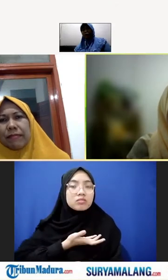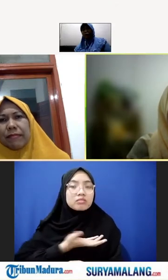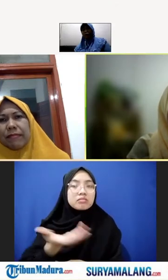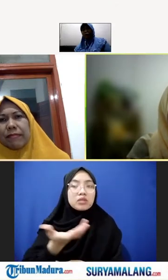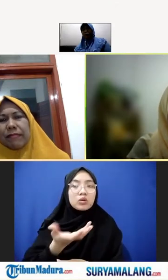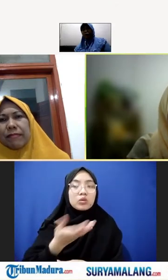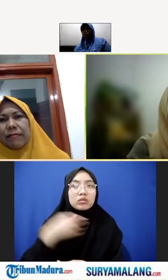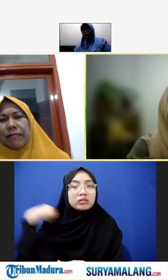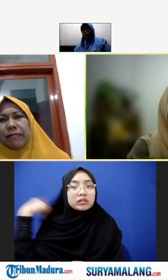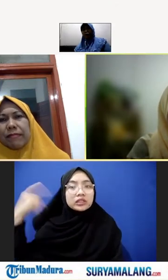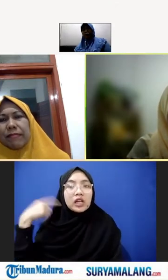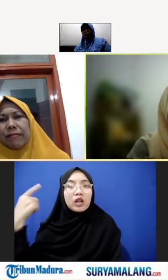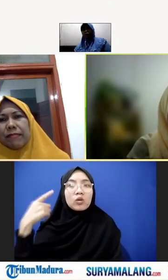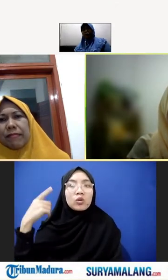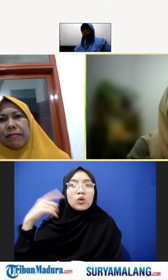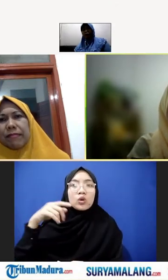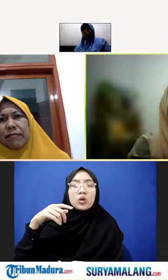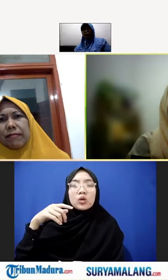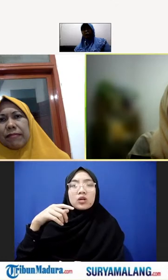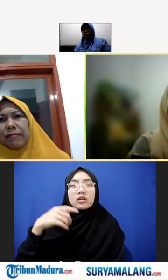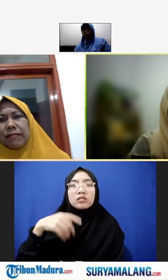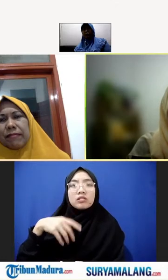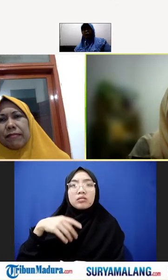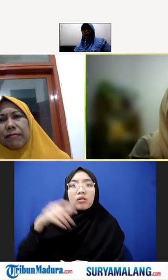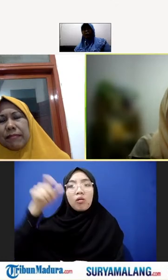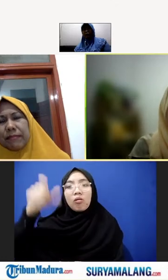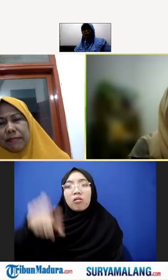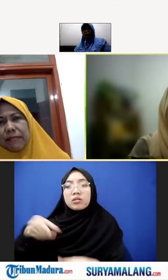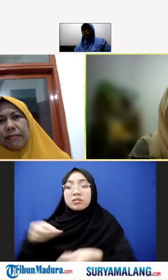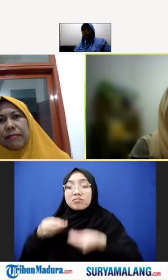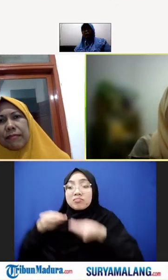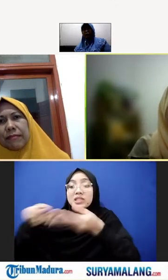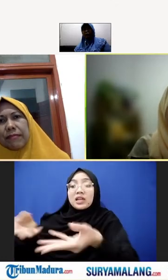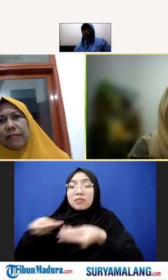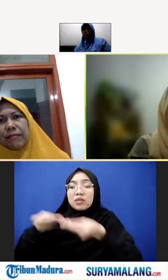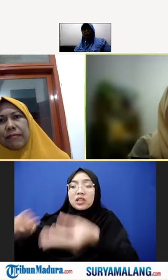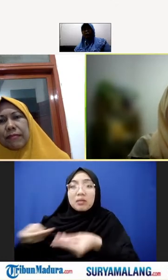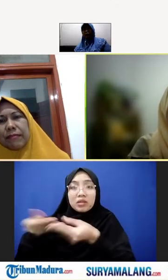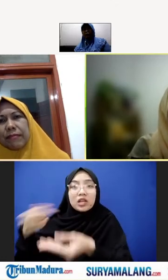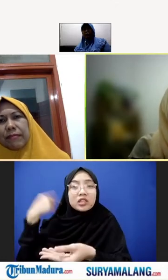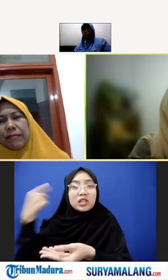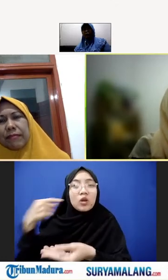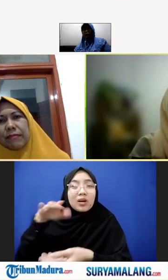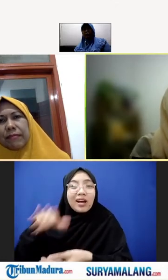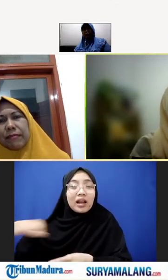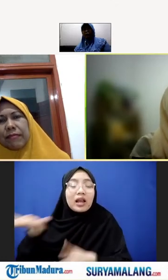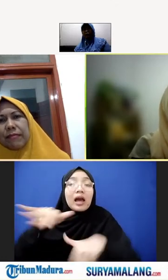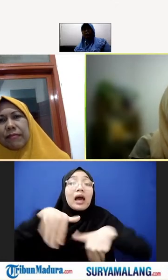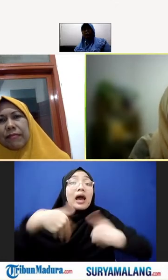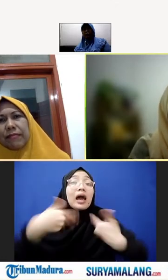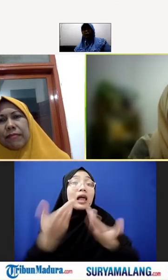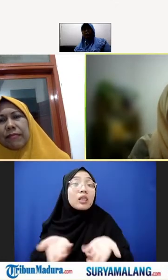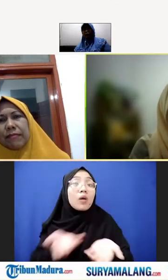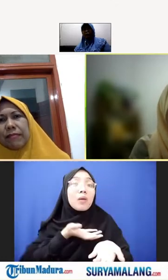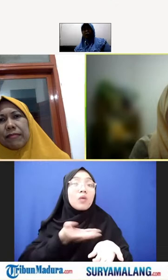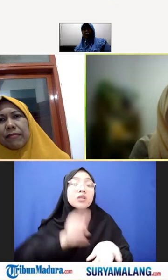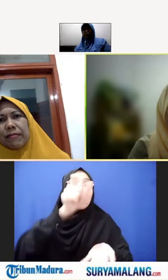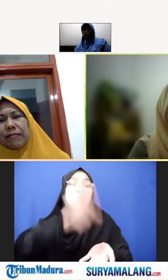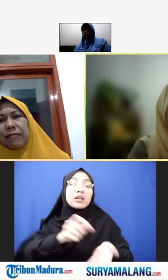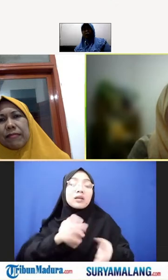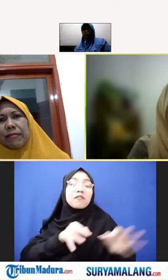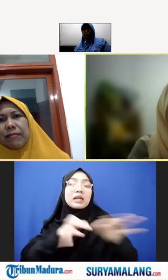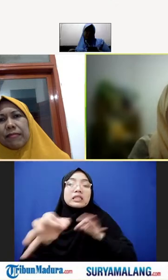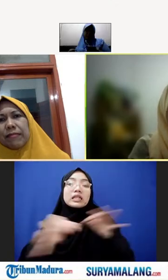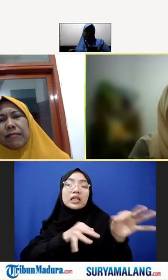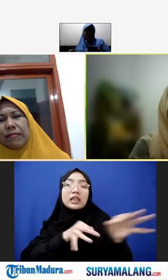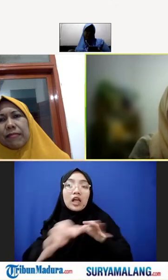selalu menjadi penyedia buat anak, atau mau jadi fasilitatornya,